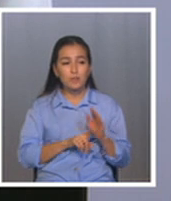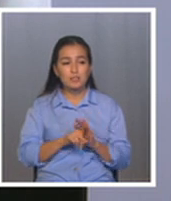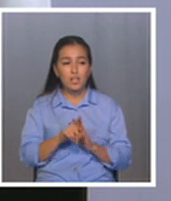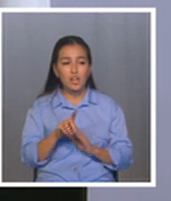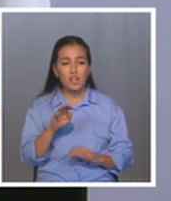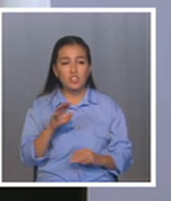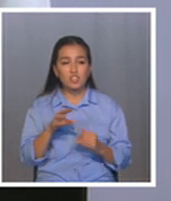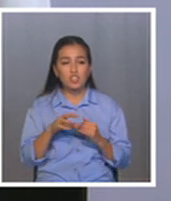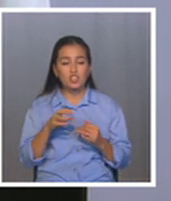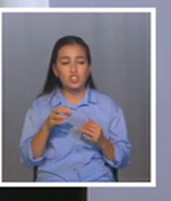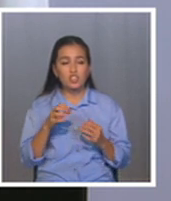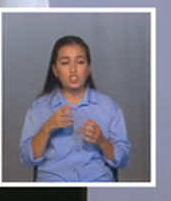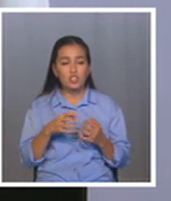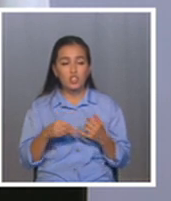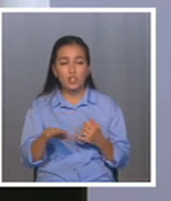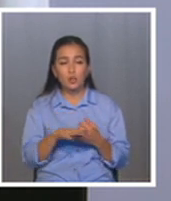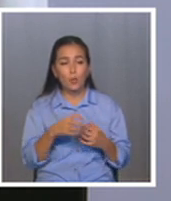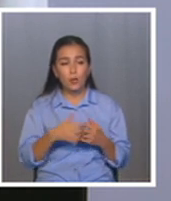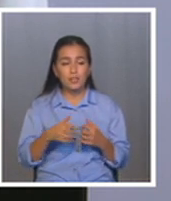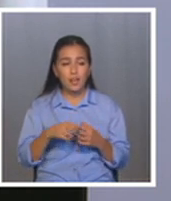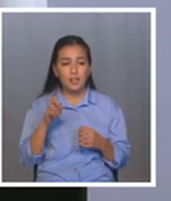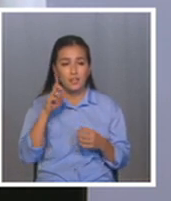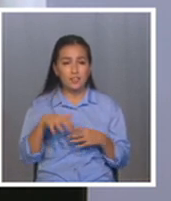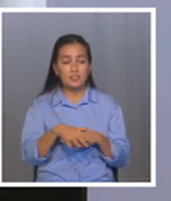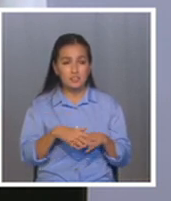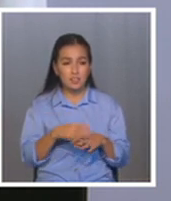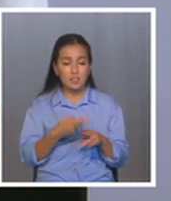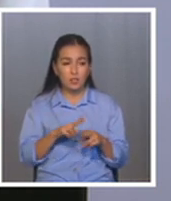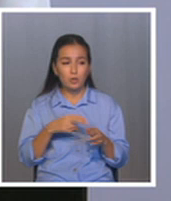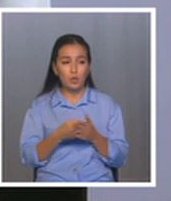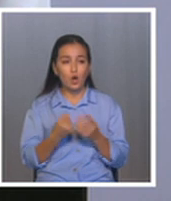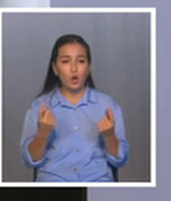теңізіне дейін шыққан Ұлы Жібек жолына